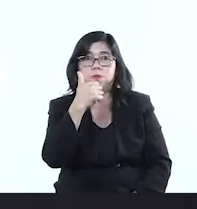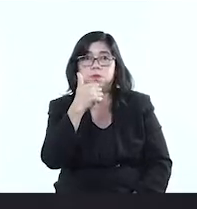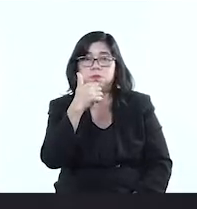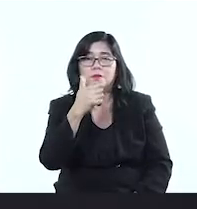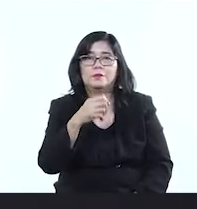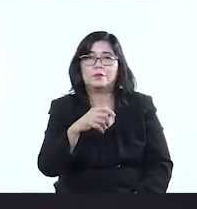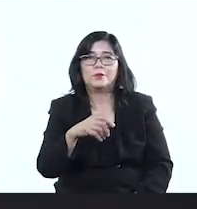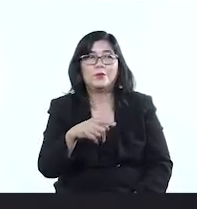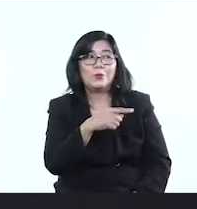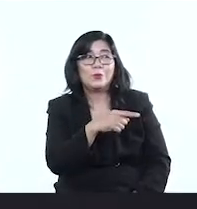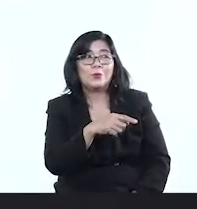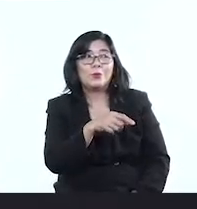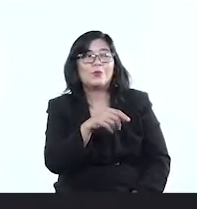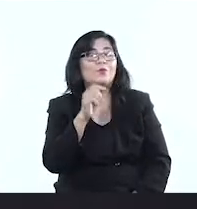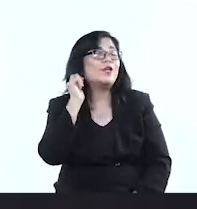Hai disukai